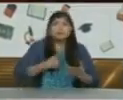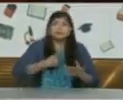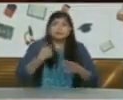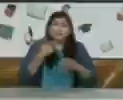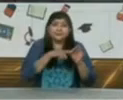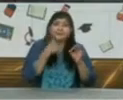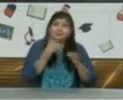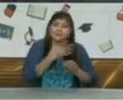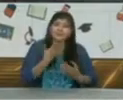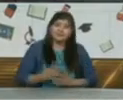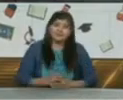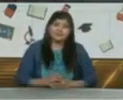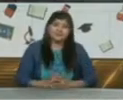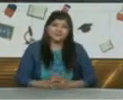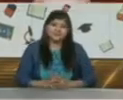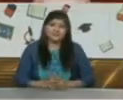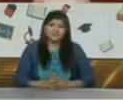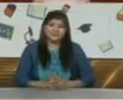तुम्हें।